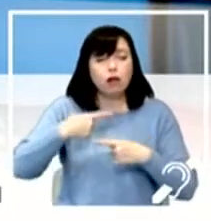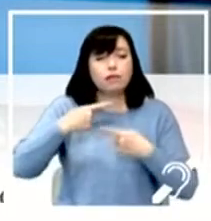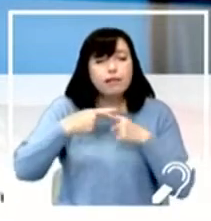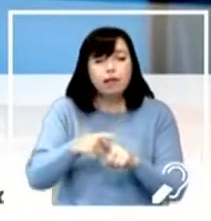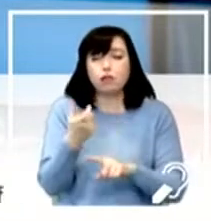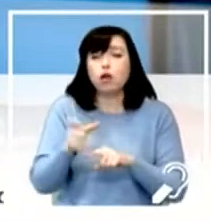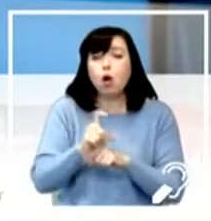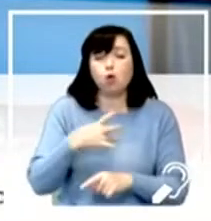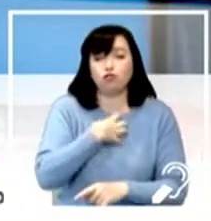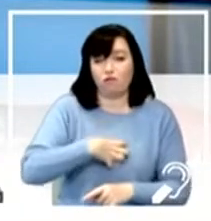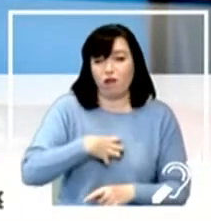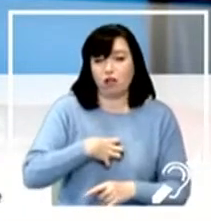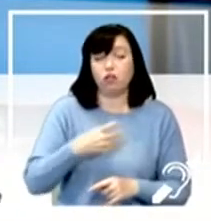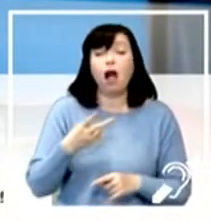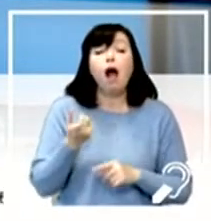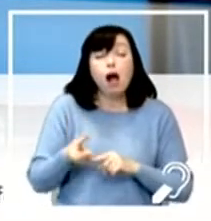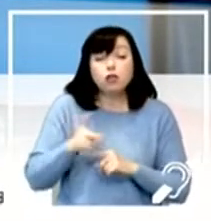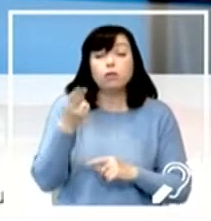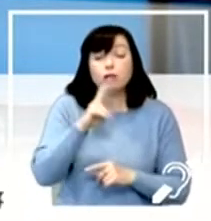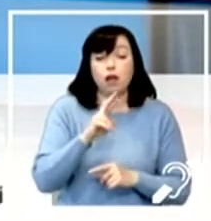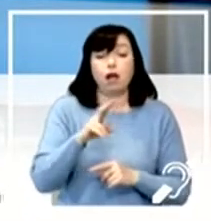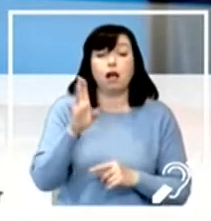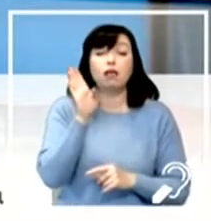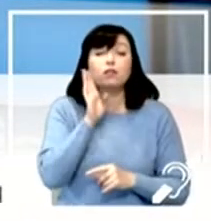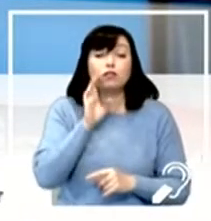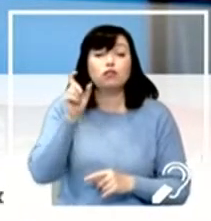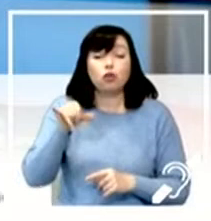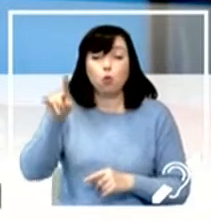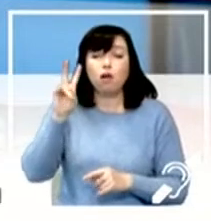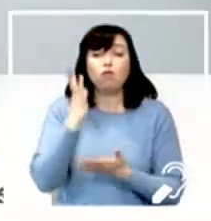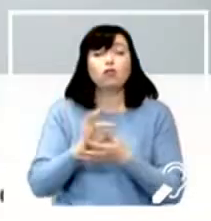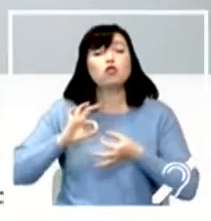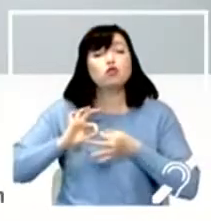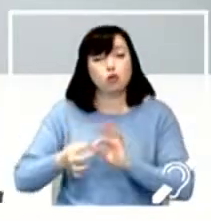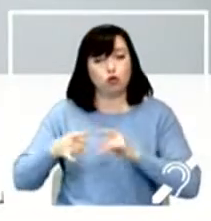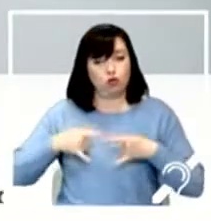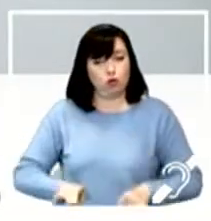de importante, mai ales pentru pacientele care suferă complicații.